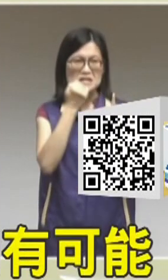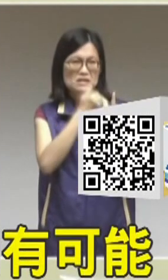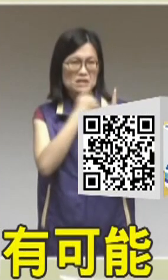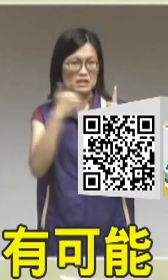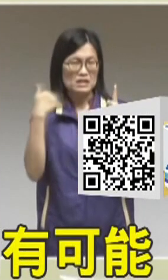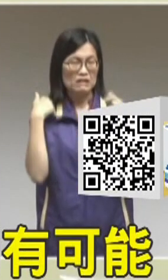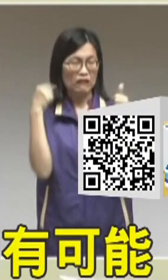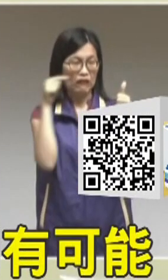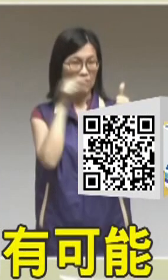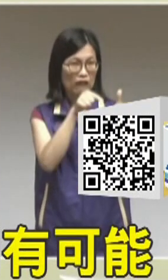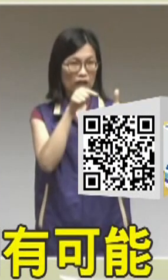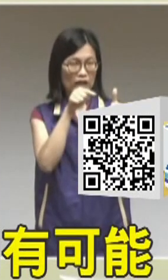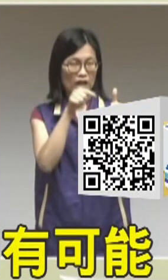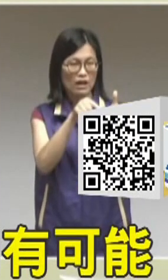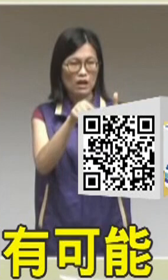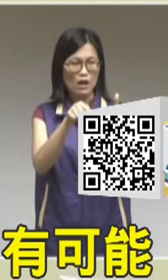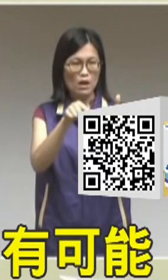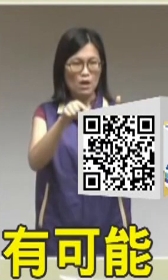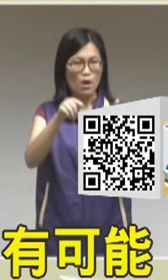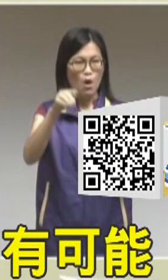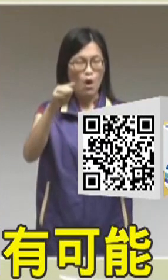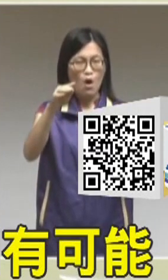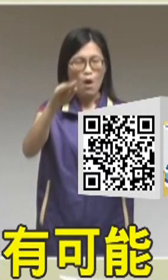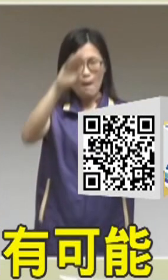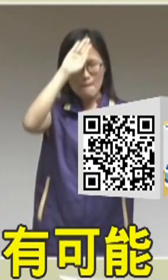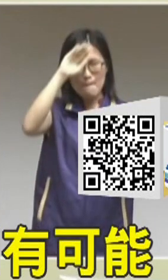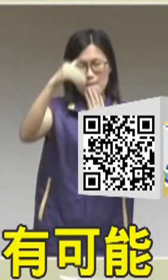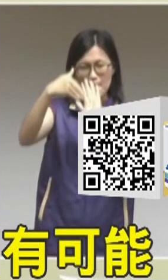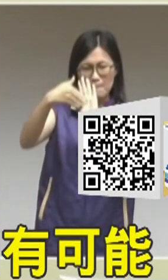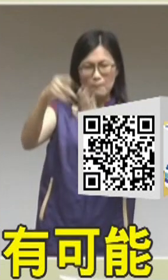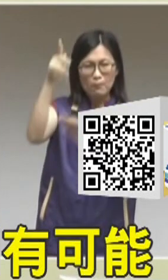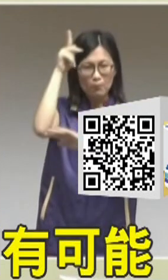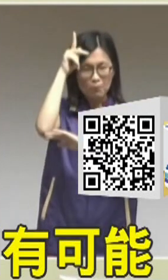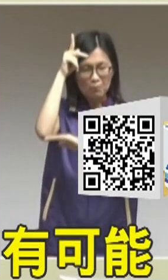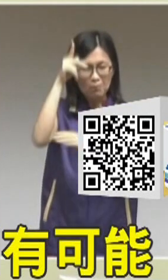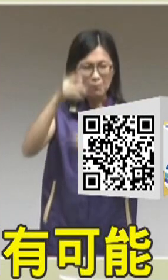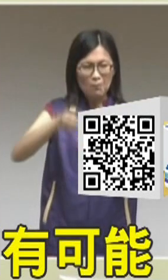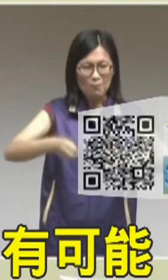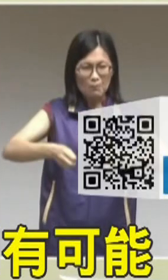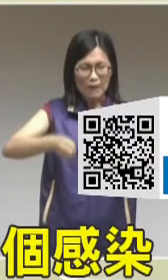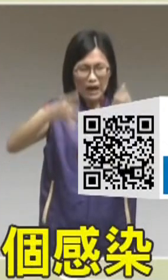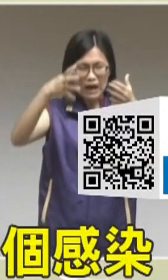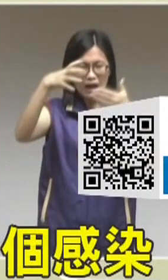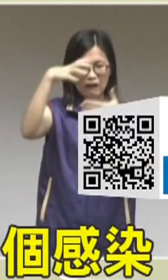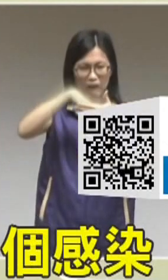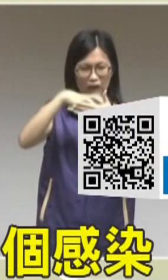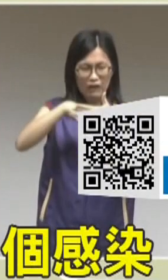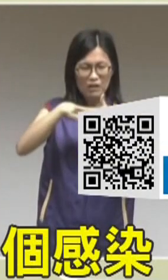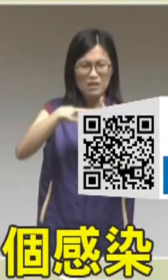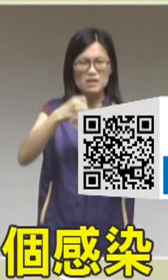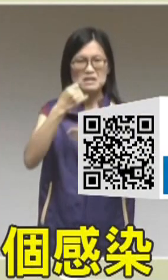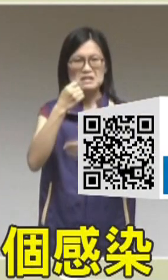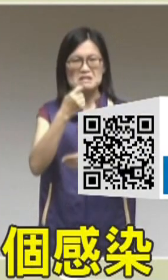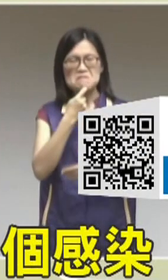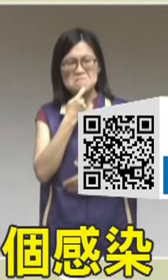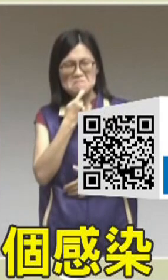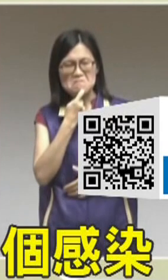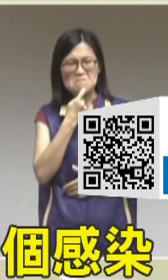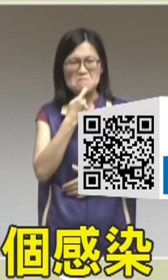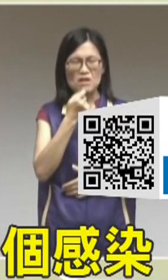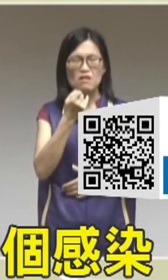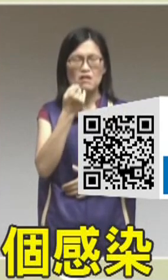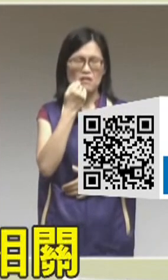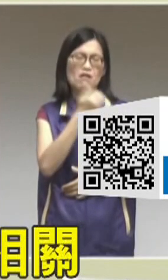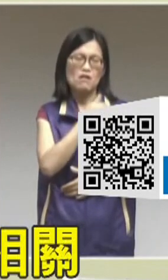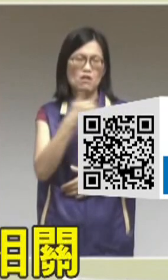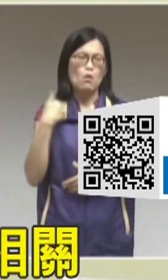在这个防疫旅馆里面，哈，这个有可能疑似这个防疫旅馆的一个感